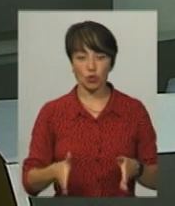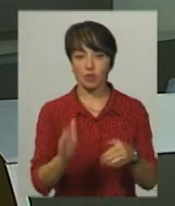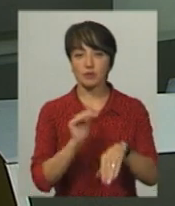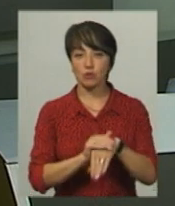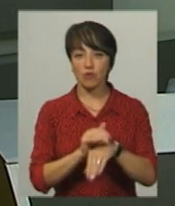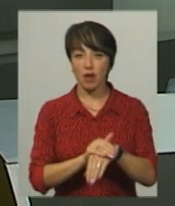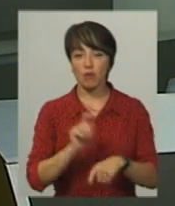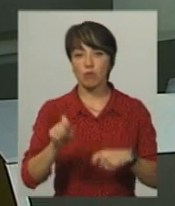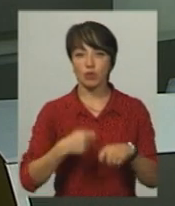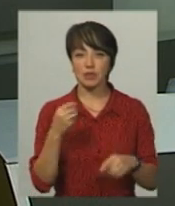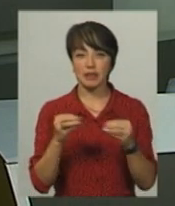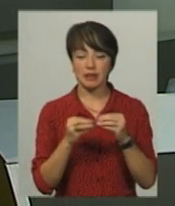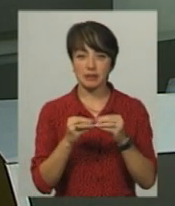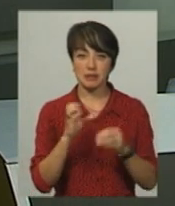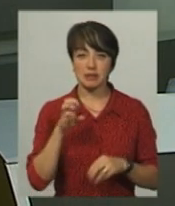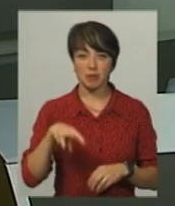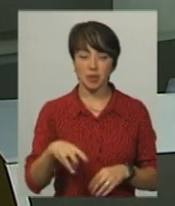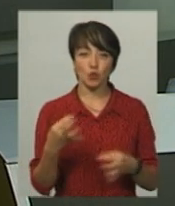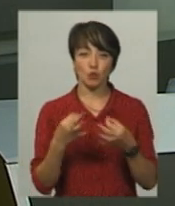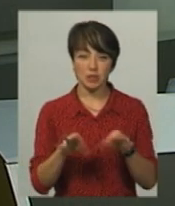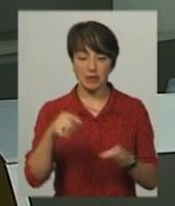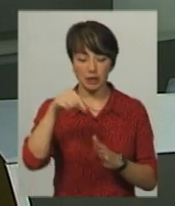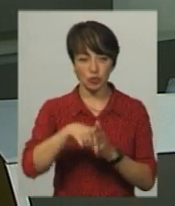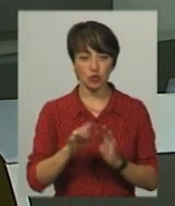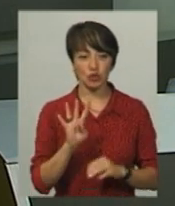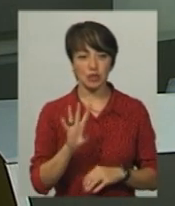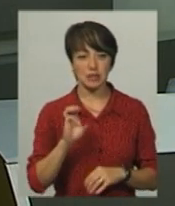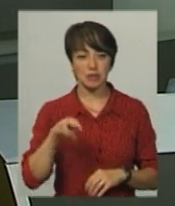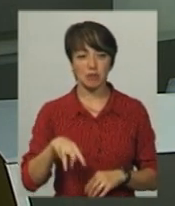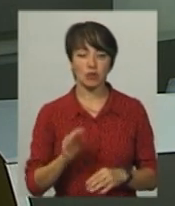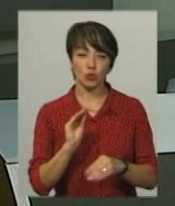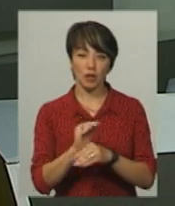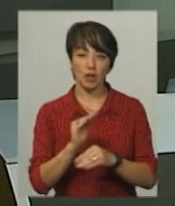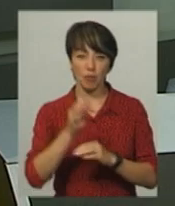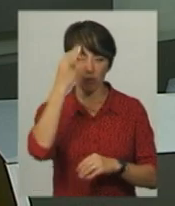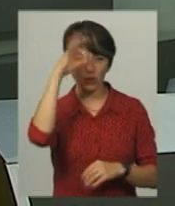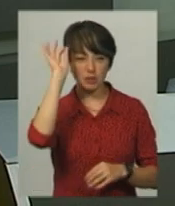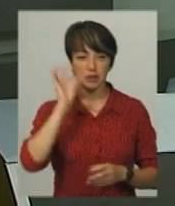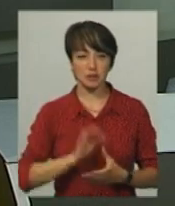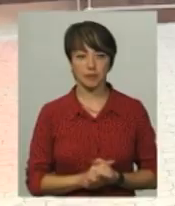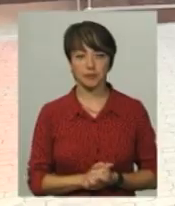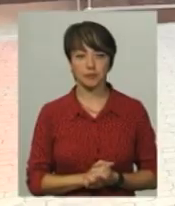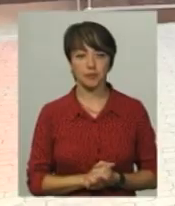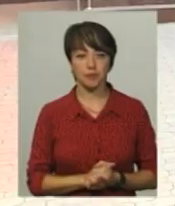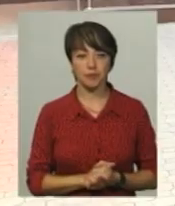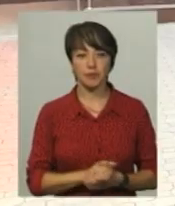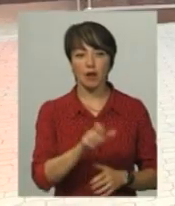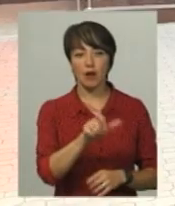зафіксували відхилення у 10 см, за допустимої глибини в 4 см, додає Богдан Чорноокий.